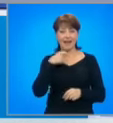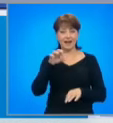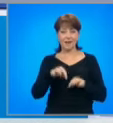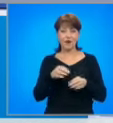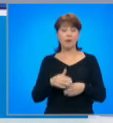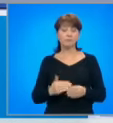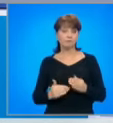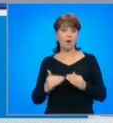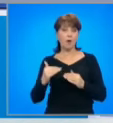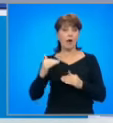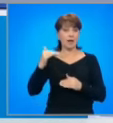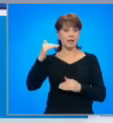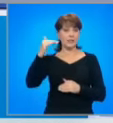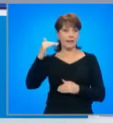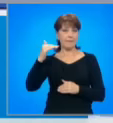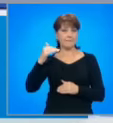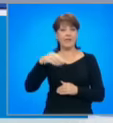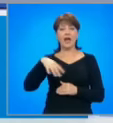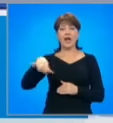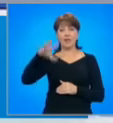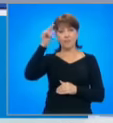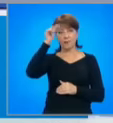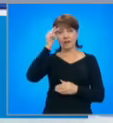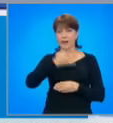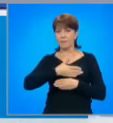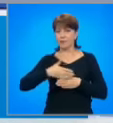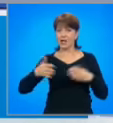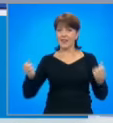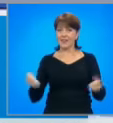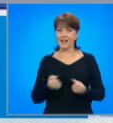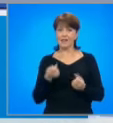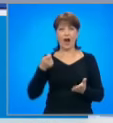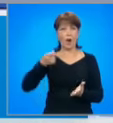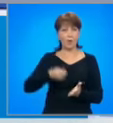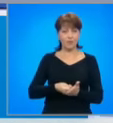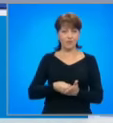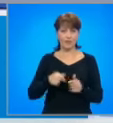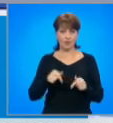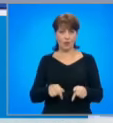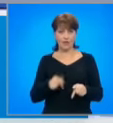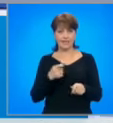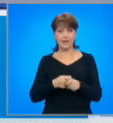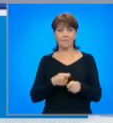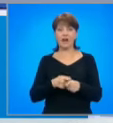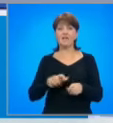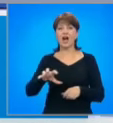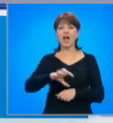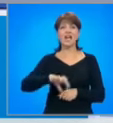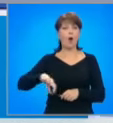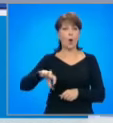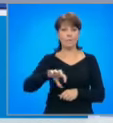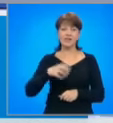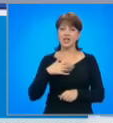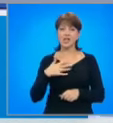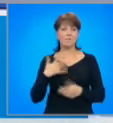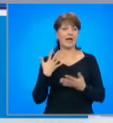расте, съобщиха от МВР. В цялата страна продължават акциите на полицията срещу купуването на гласове. Днес те се проведоха в няколко области. Има